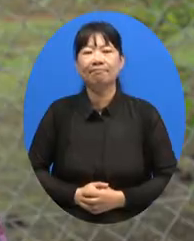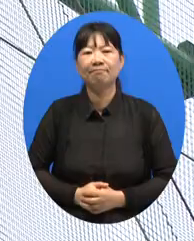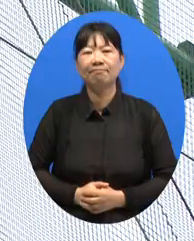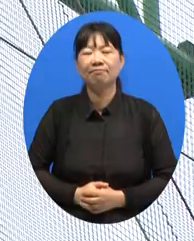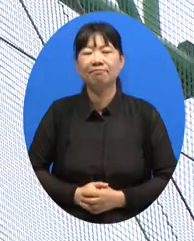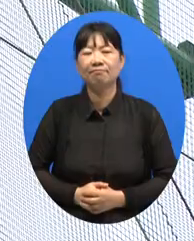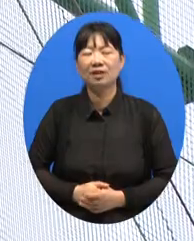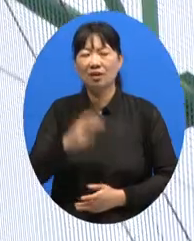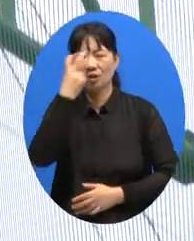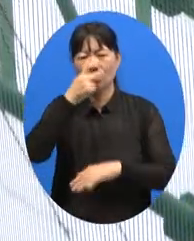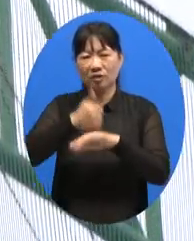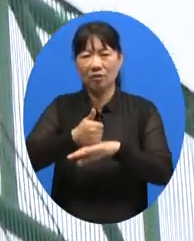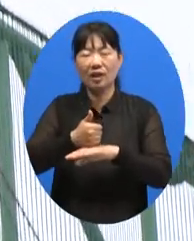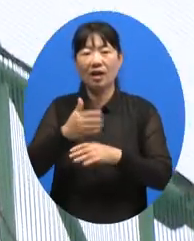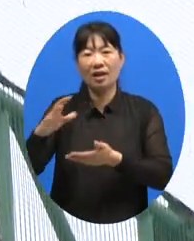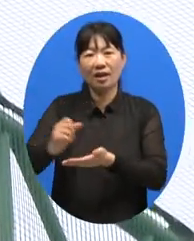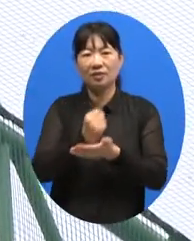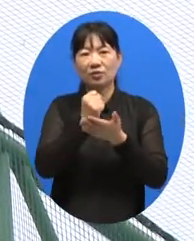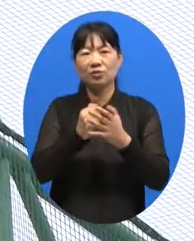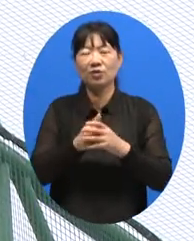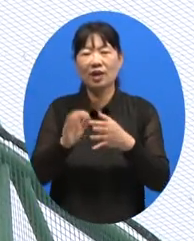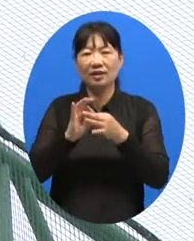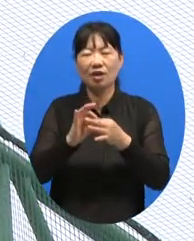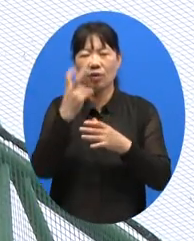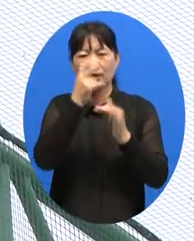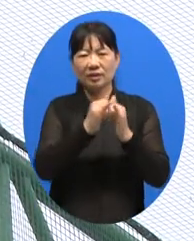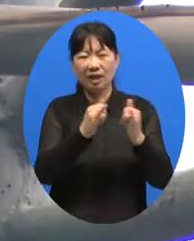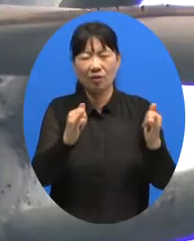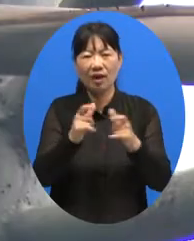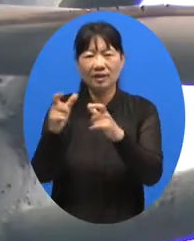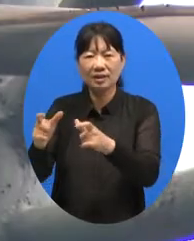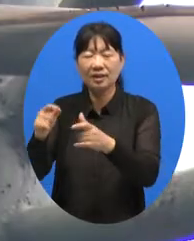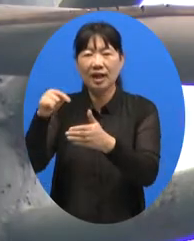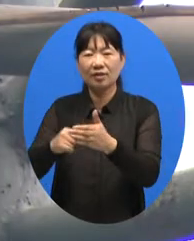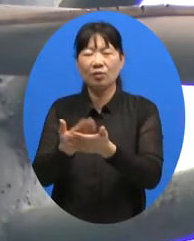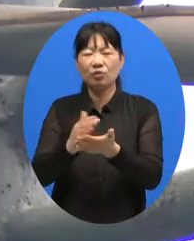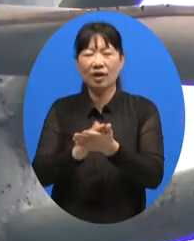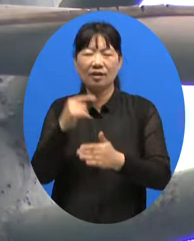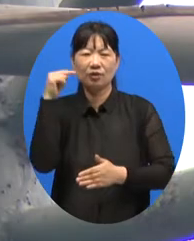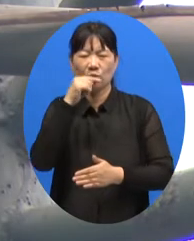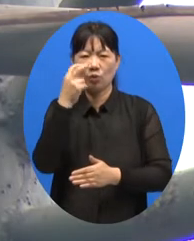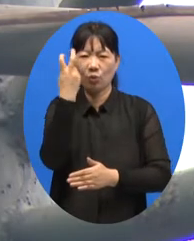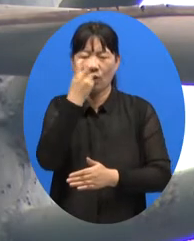책임지겠습니다. 도는 점검 결과를 바탕으로 해당 관리자와 시군에